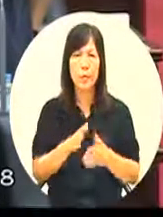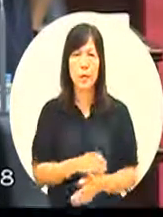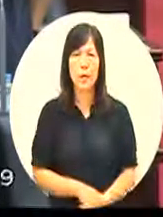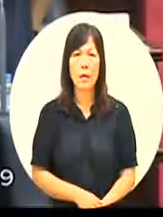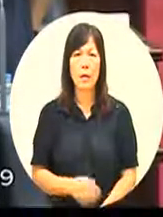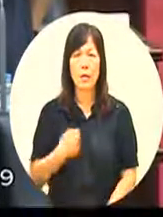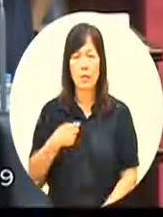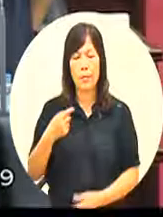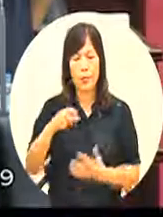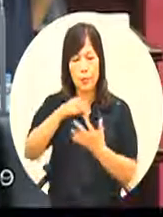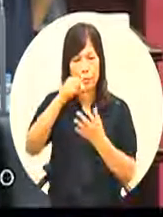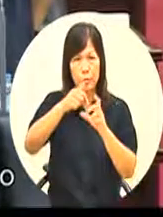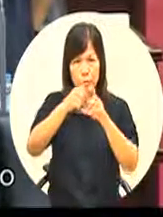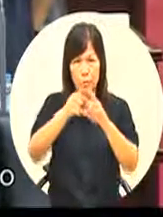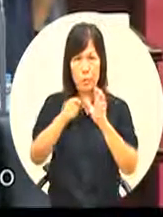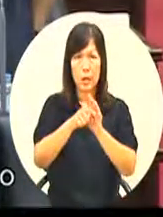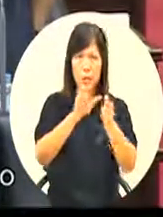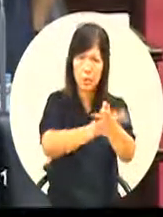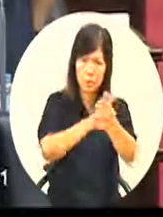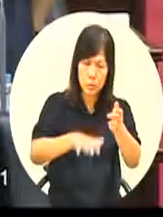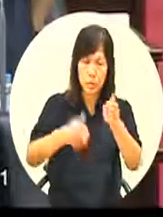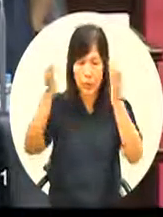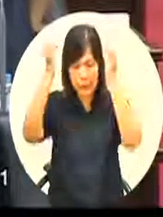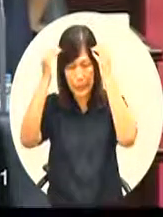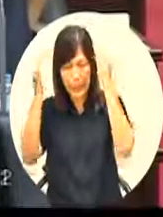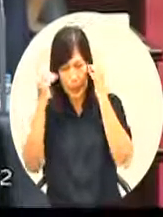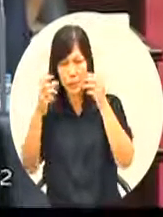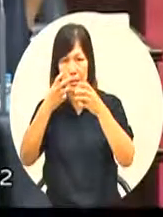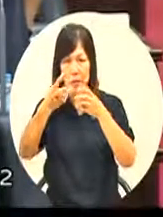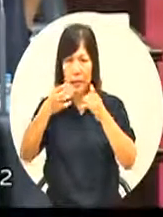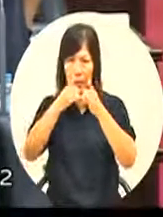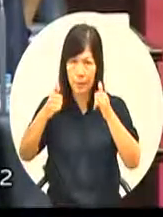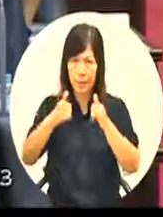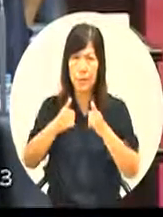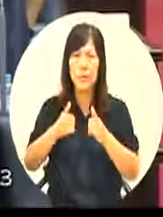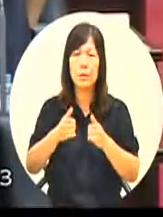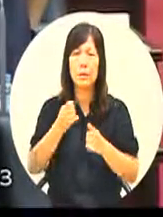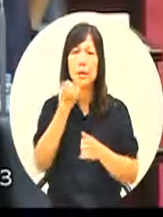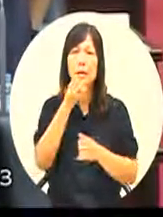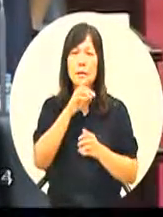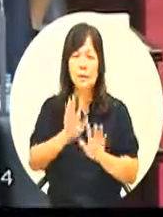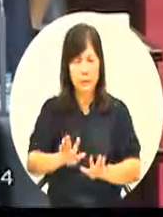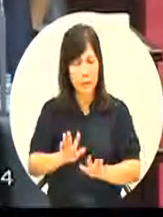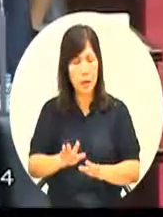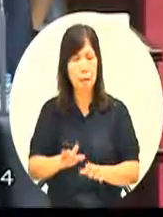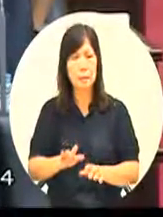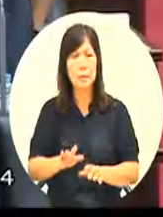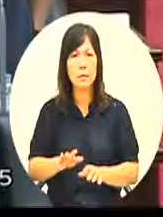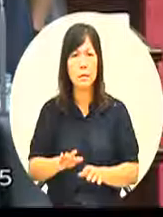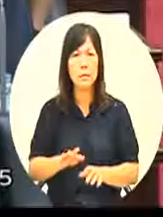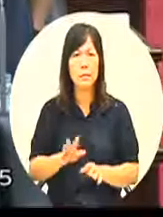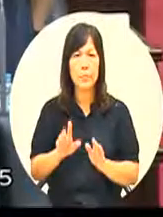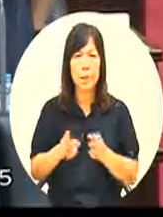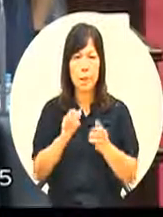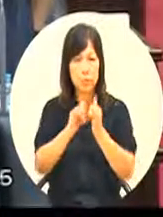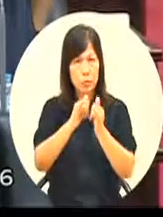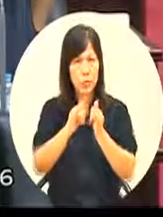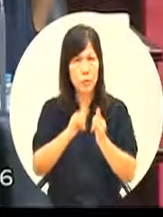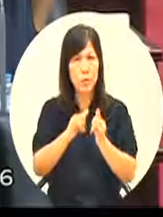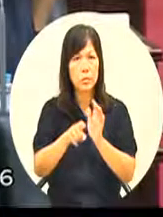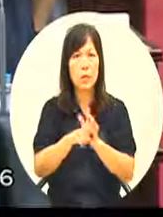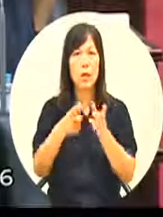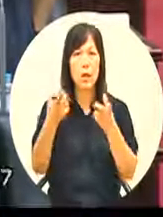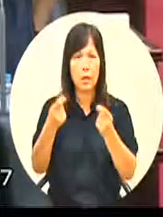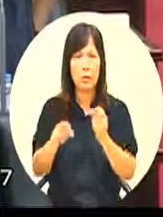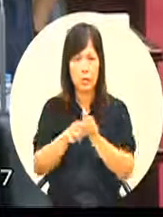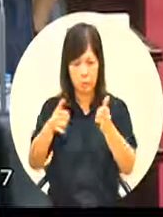们的选区分别在左营南子跟三民区，但是我想我们目前哈在社会上我们算是同一